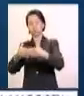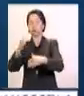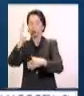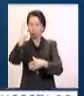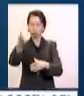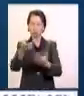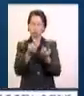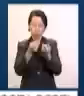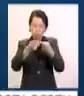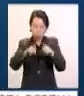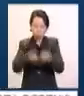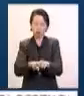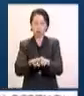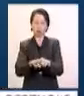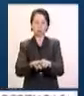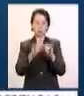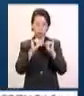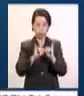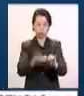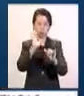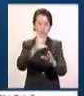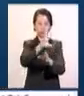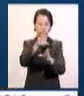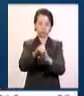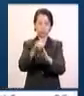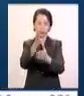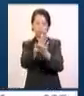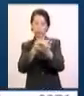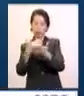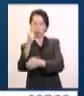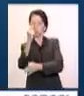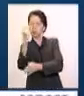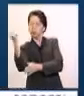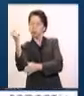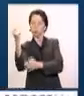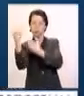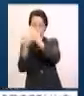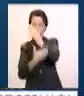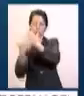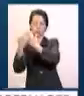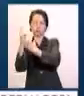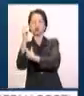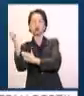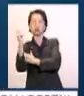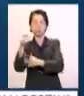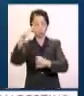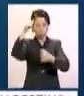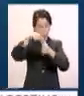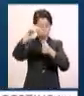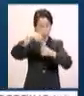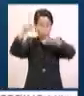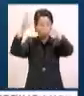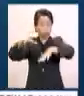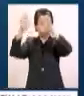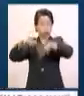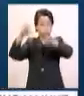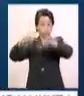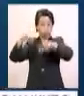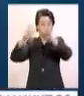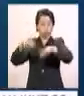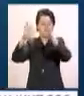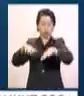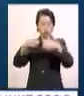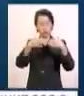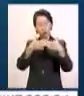akan berlaku. Masih lagi akan melibatkan bahagian pantai timur semenanjung. Harus diingatkan hujan lebat berterusan yang